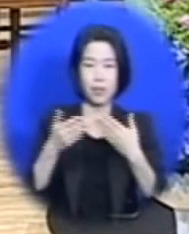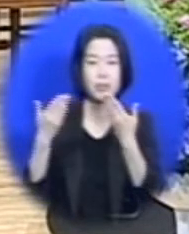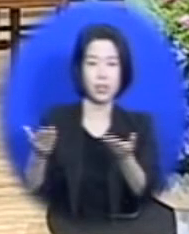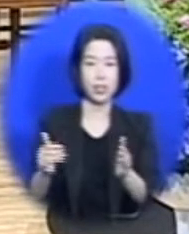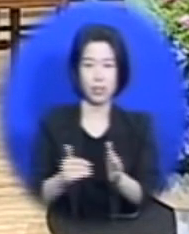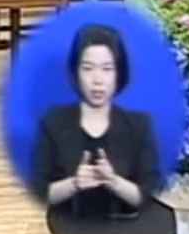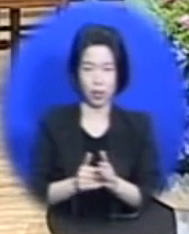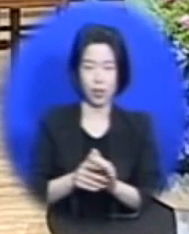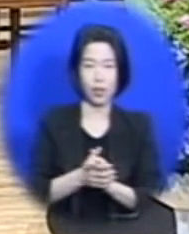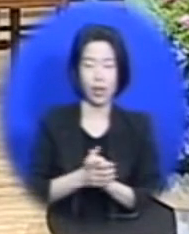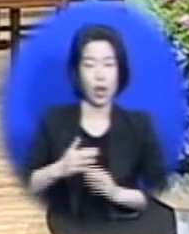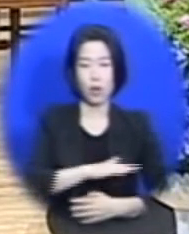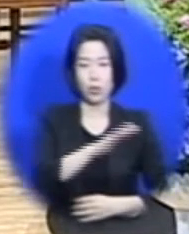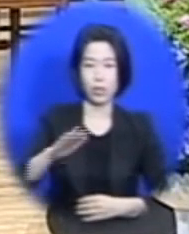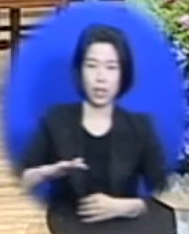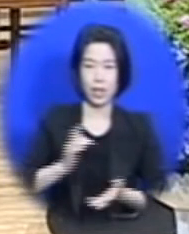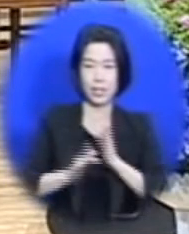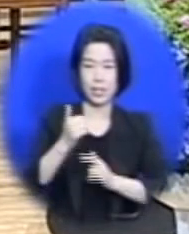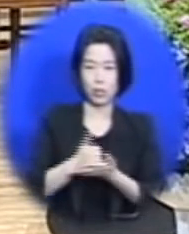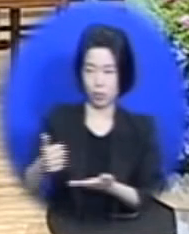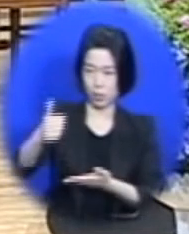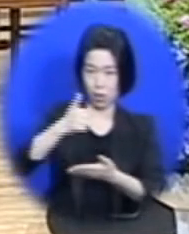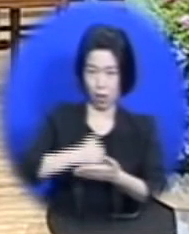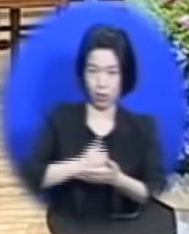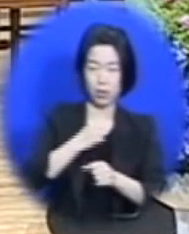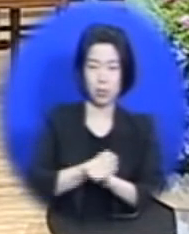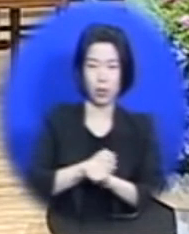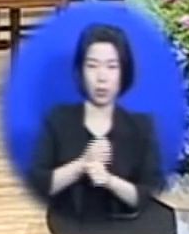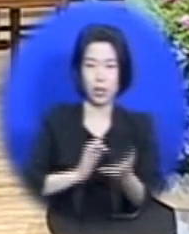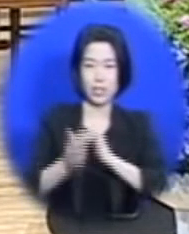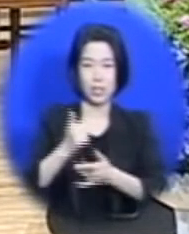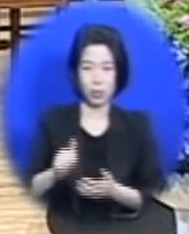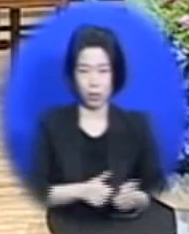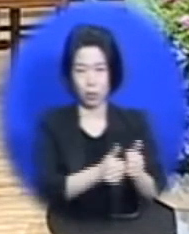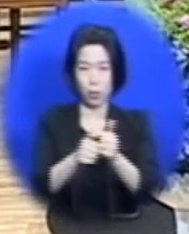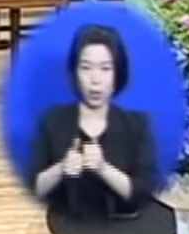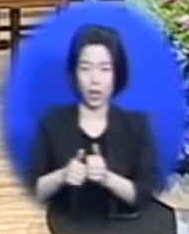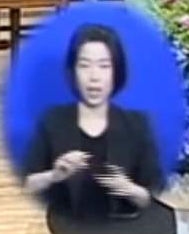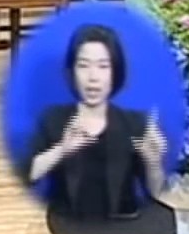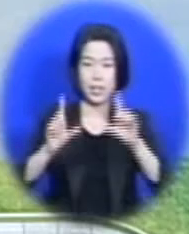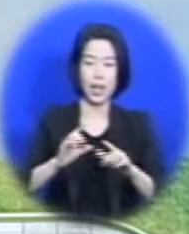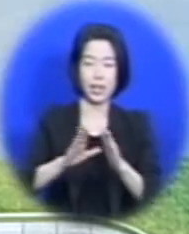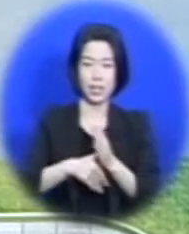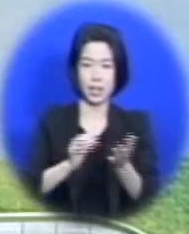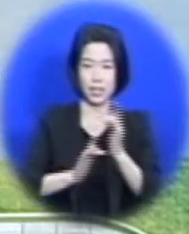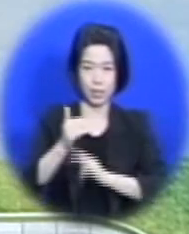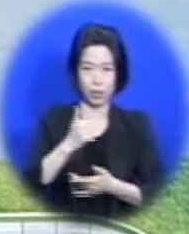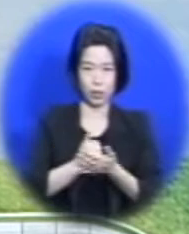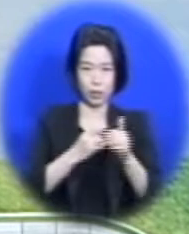드렸습니다. 우리가 예수님을 영접하고 그리고 예수님과 동행해 살때